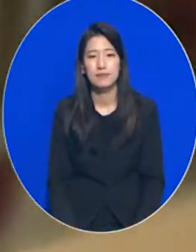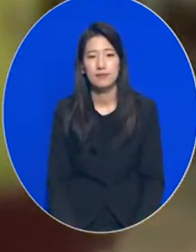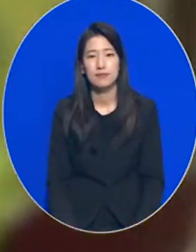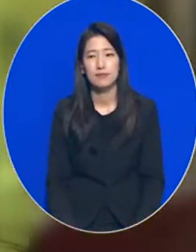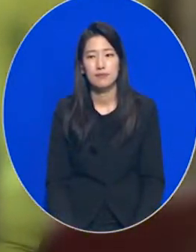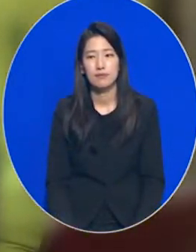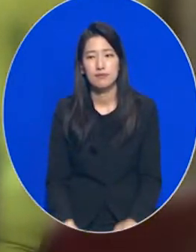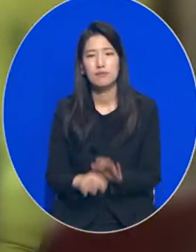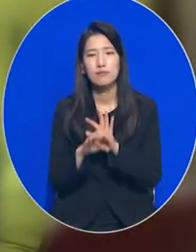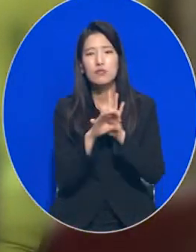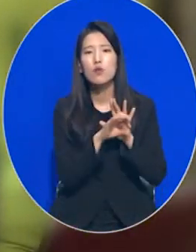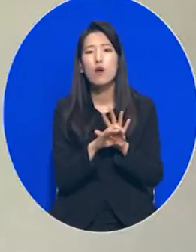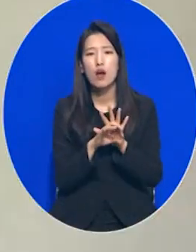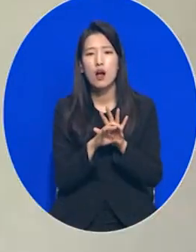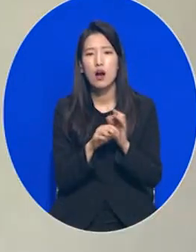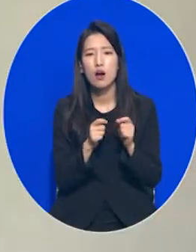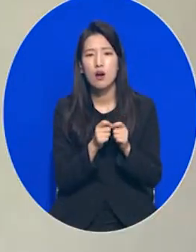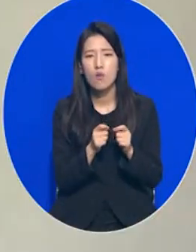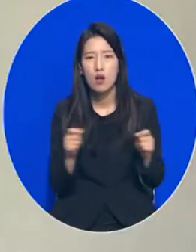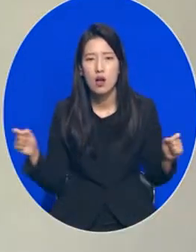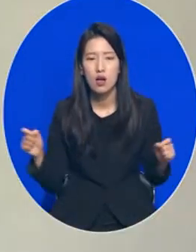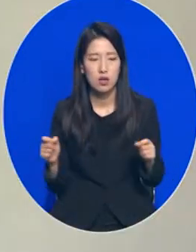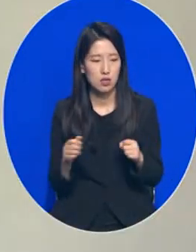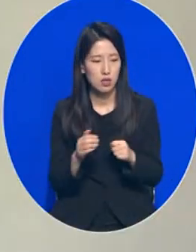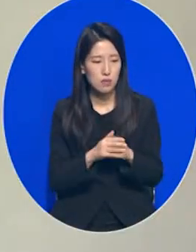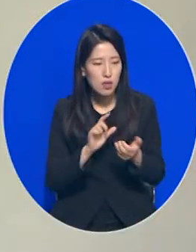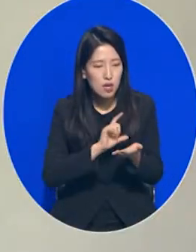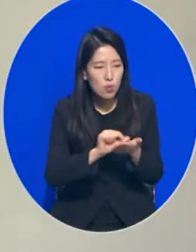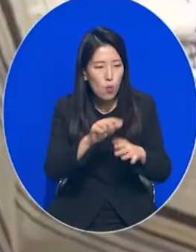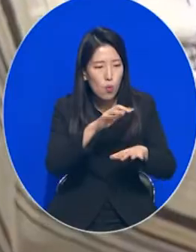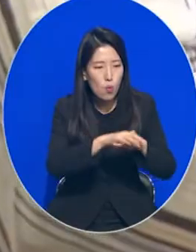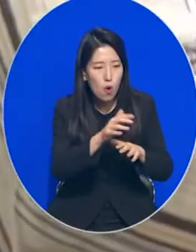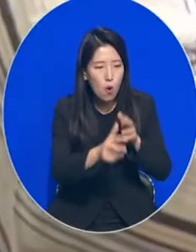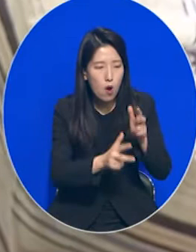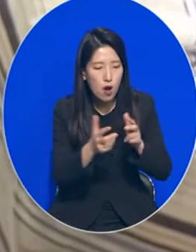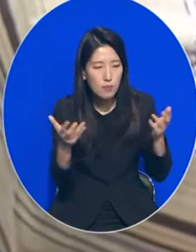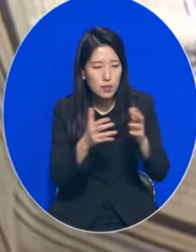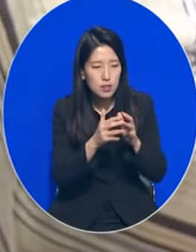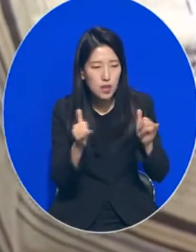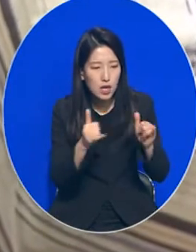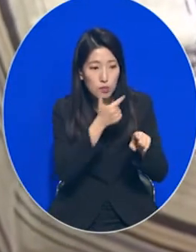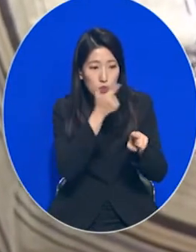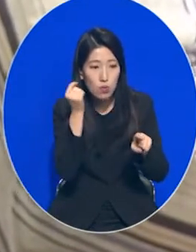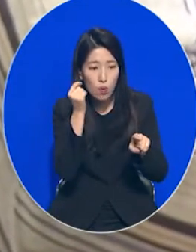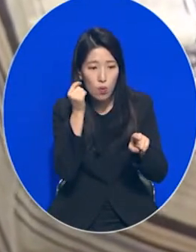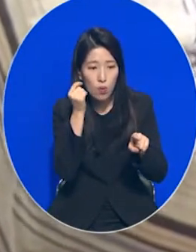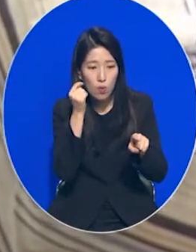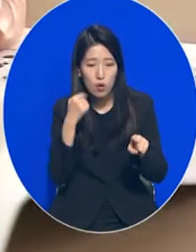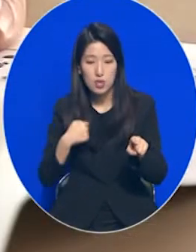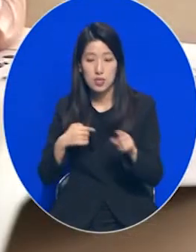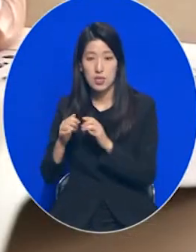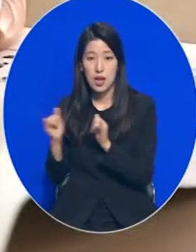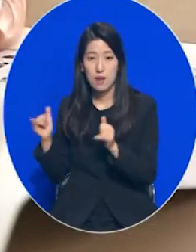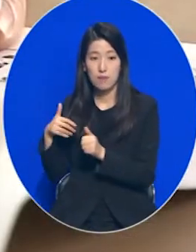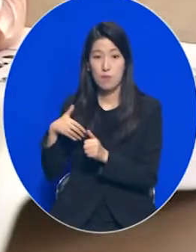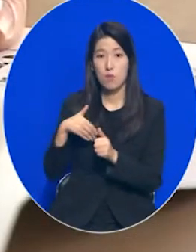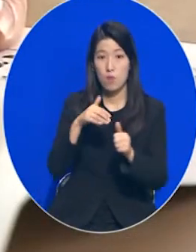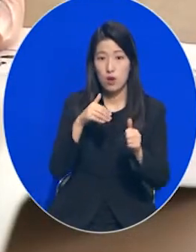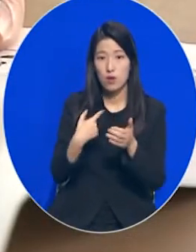따른 농업 분야 구직자 증가 가능성에 대비해 농업 일자리 탐색형 귀농귀촌 교육 과정 규모를